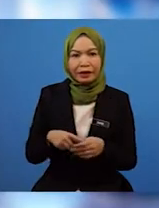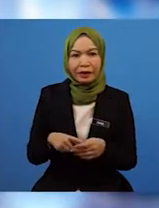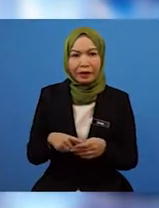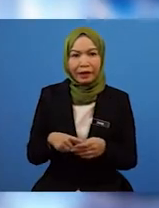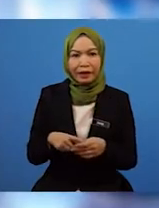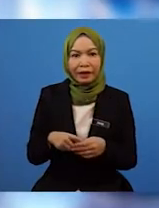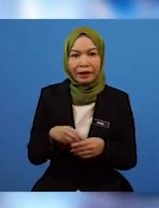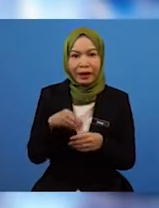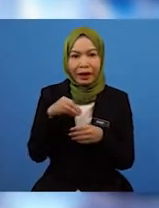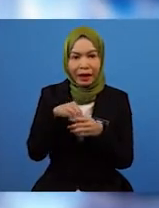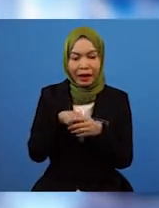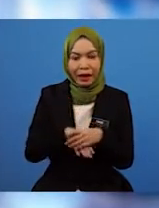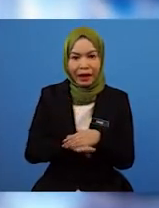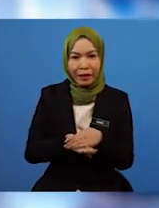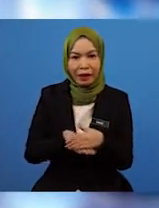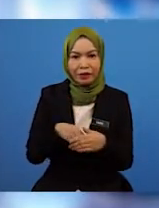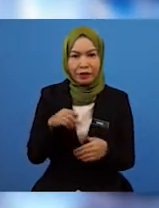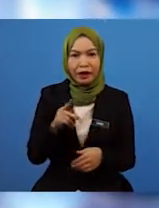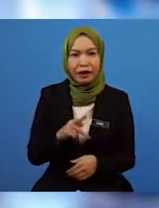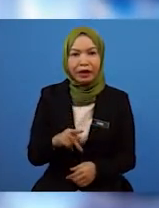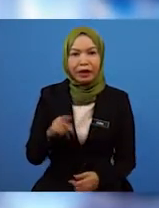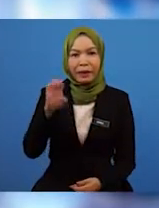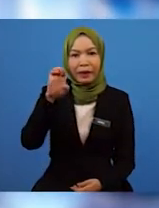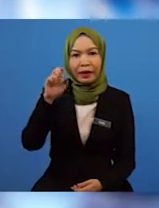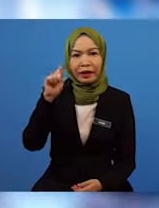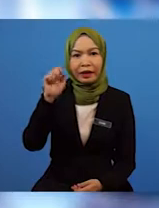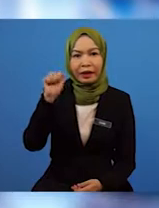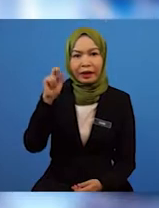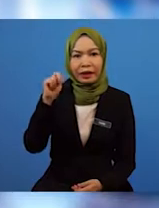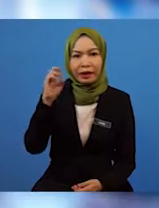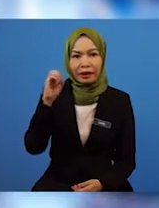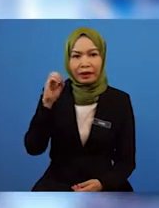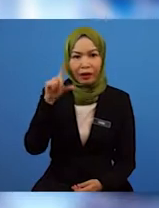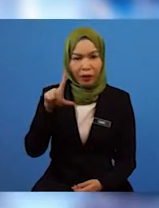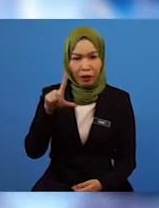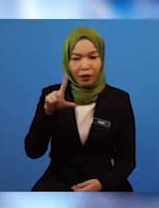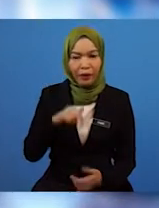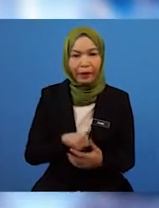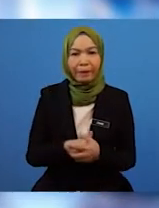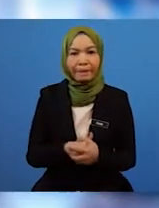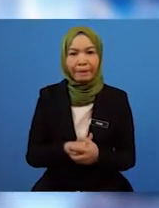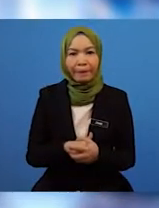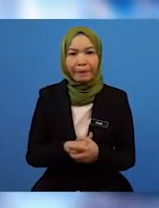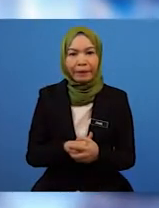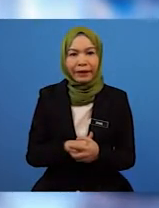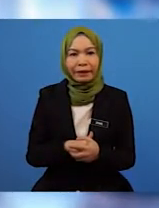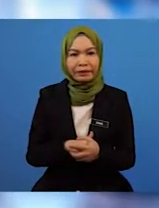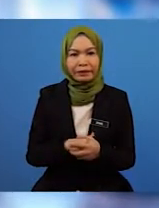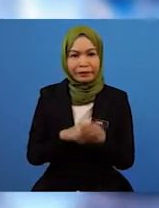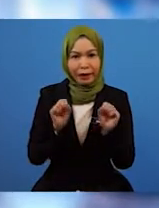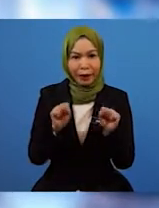Kelima, timbang pelita bersama penutup dan sumbunya dan rekodkan jisim awal